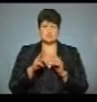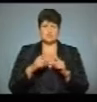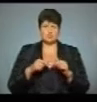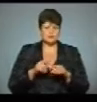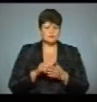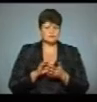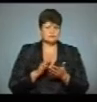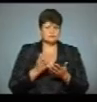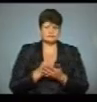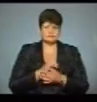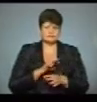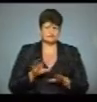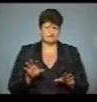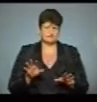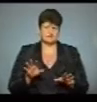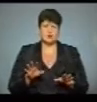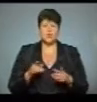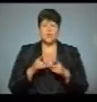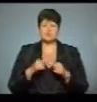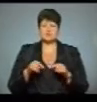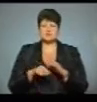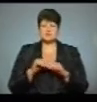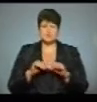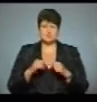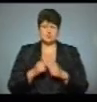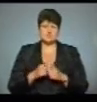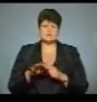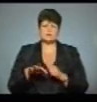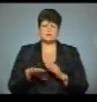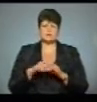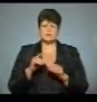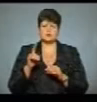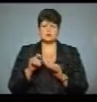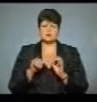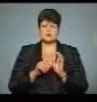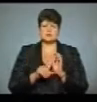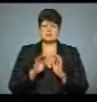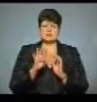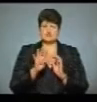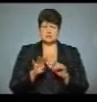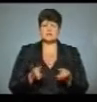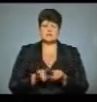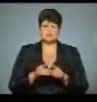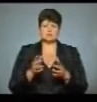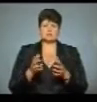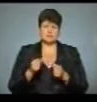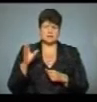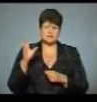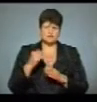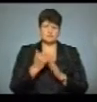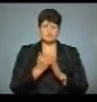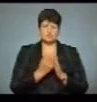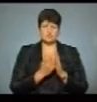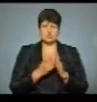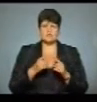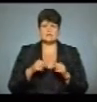не зафіксували. Окружна виборча комісія територіального виборчого округу номер 164 також прийняла усі протоколи від